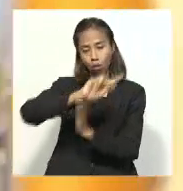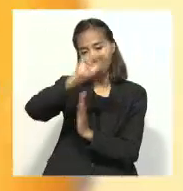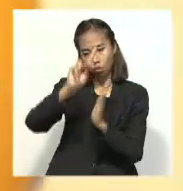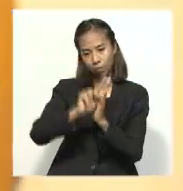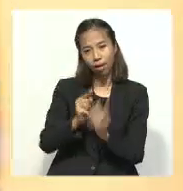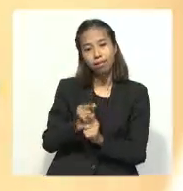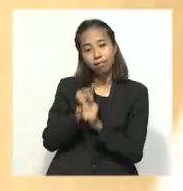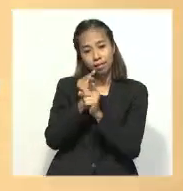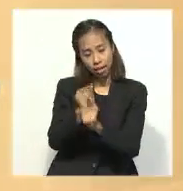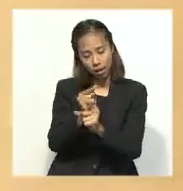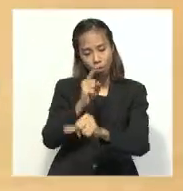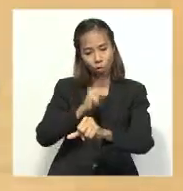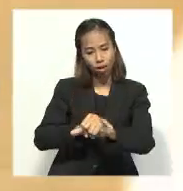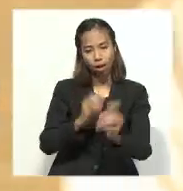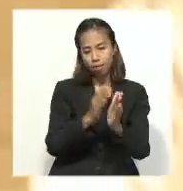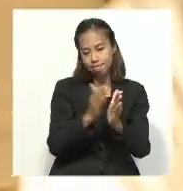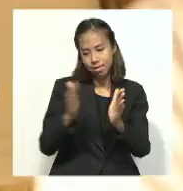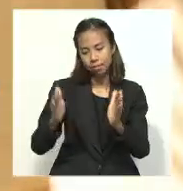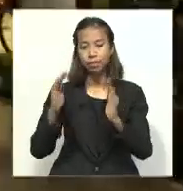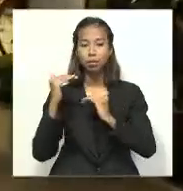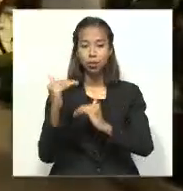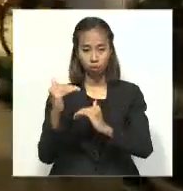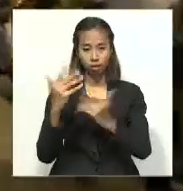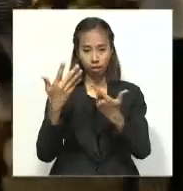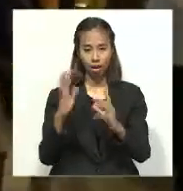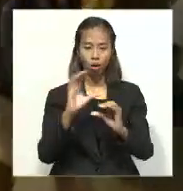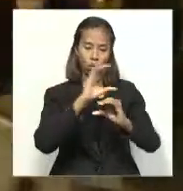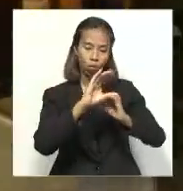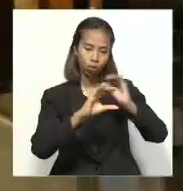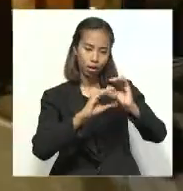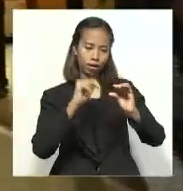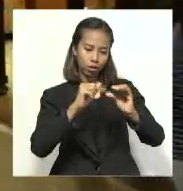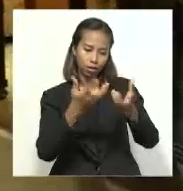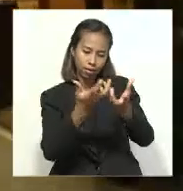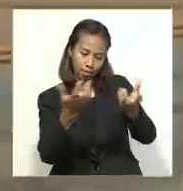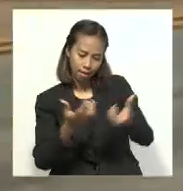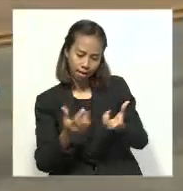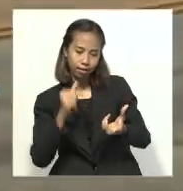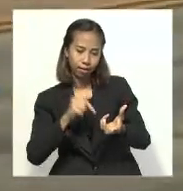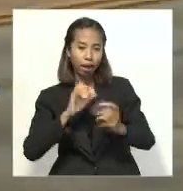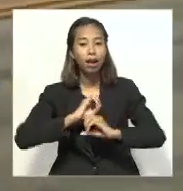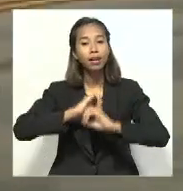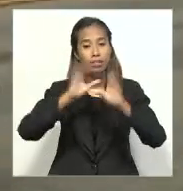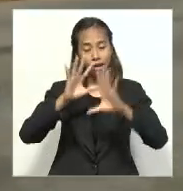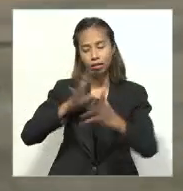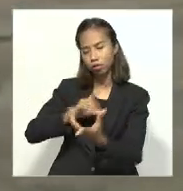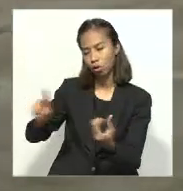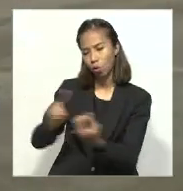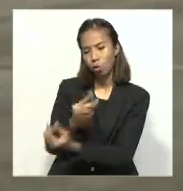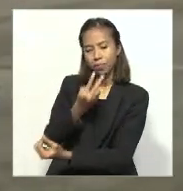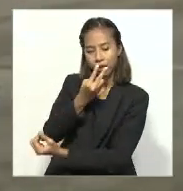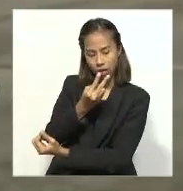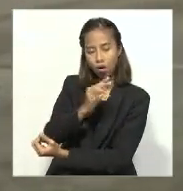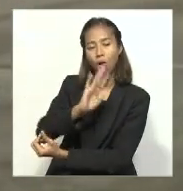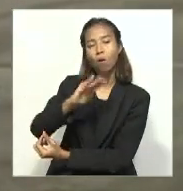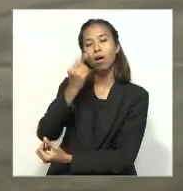ไปตามระยะเวลาที่กำหนดโดยคัดแยกโครงการให้เกิดความชัดเจนให้สังคมเกิดความเข้าใจโดยเฉพา